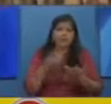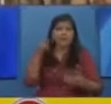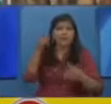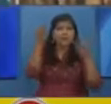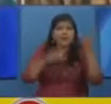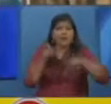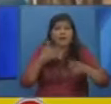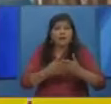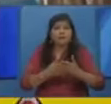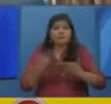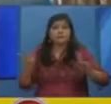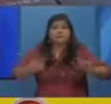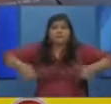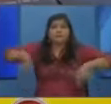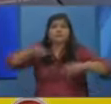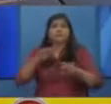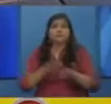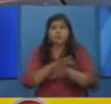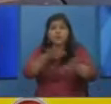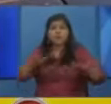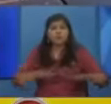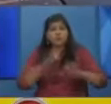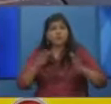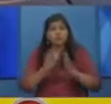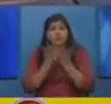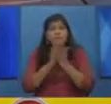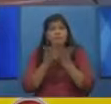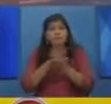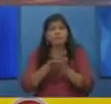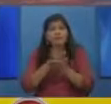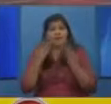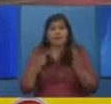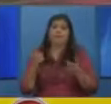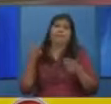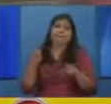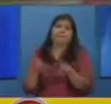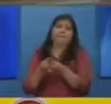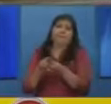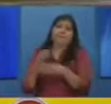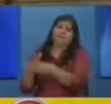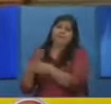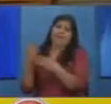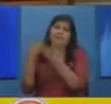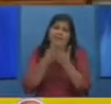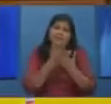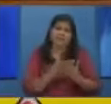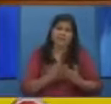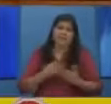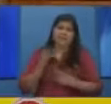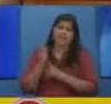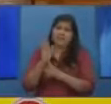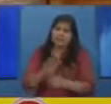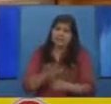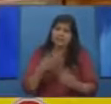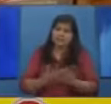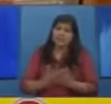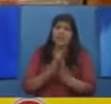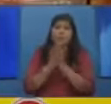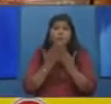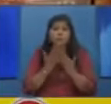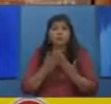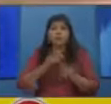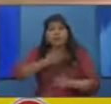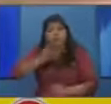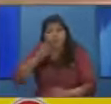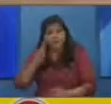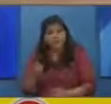आप उसे सोशल मीडिया पर जरूर साझा करें। ये उदाहरण पुस्तक पढ़ने या